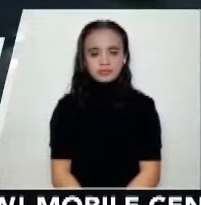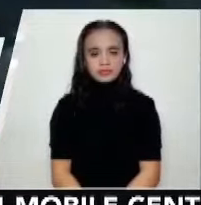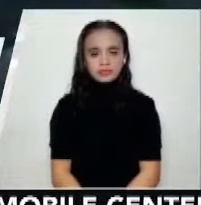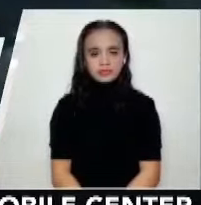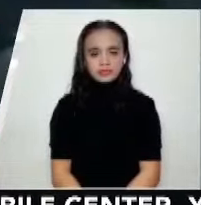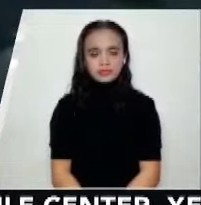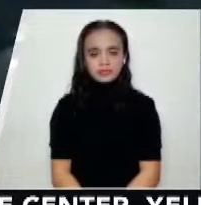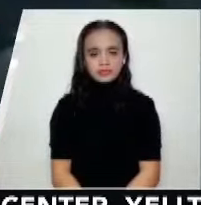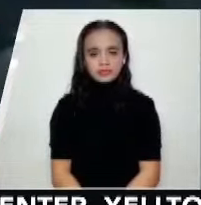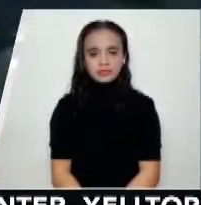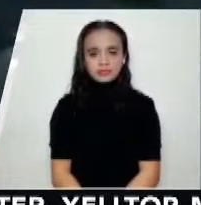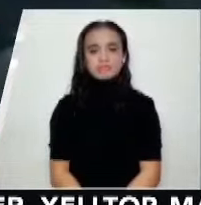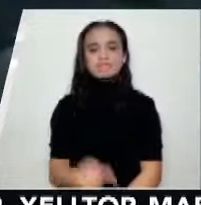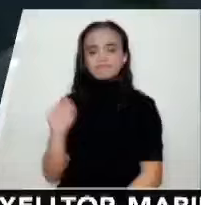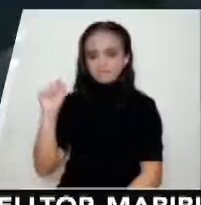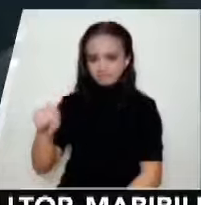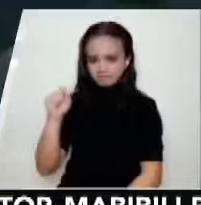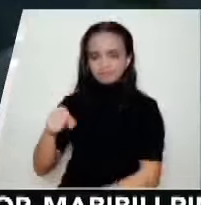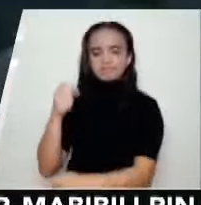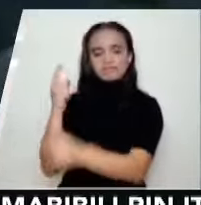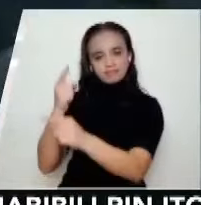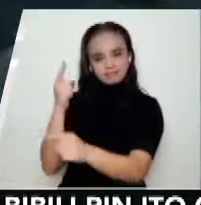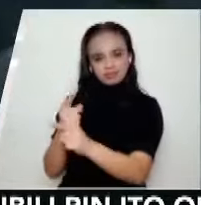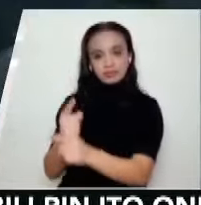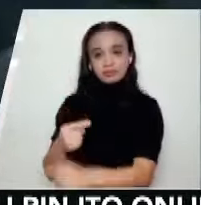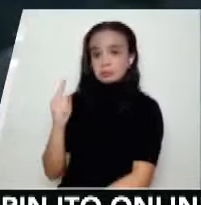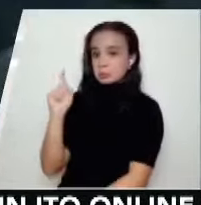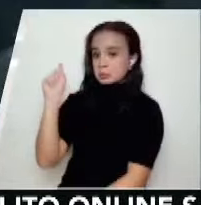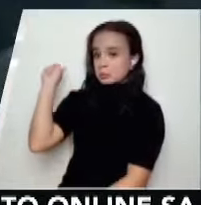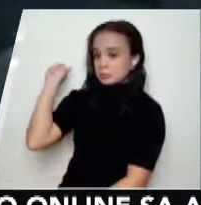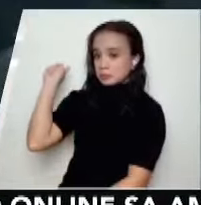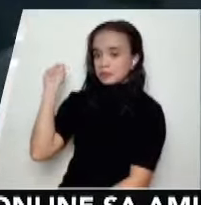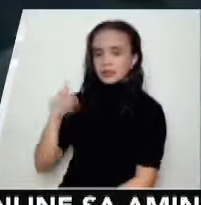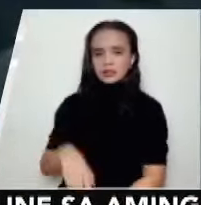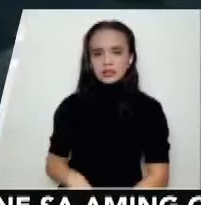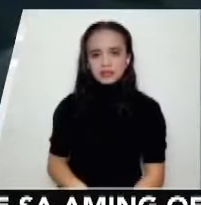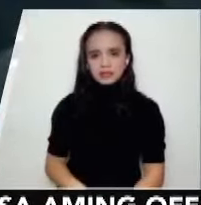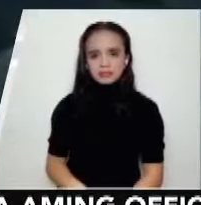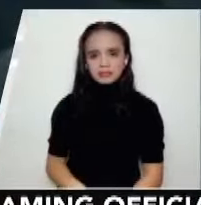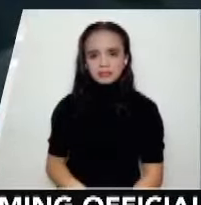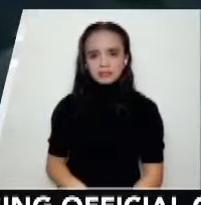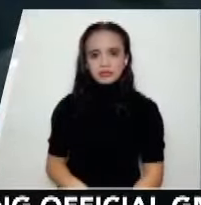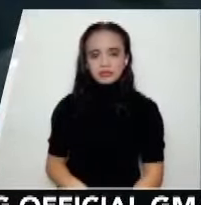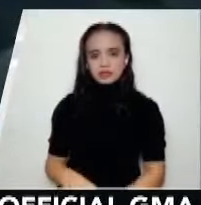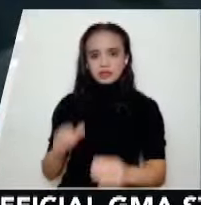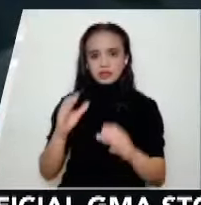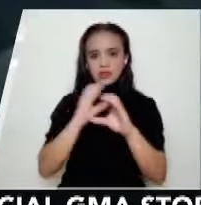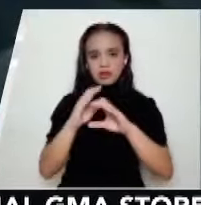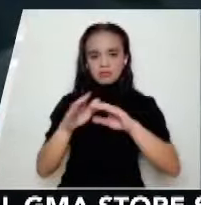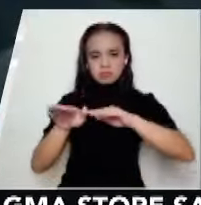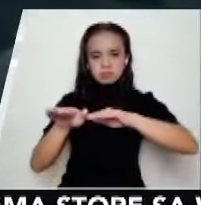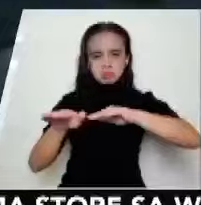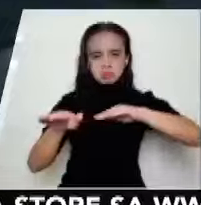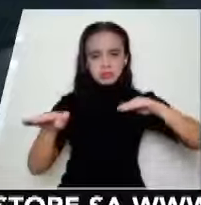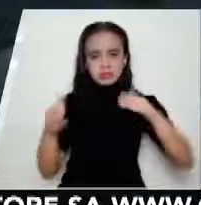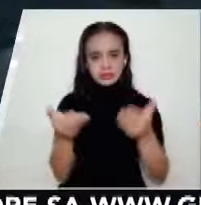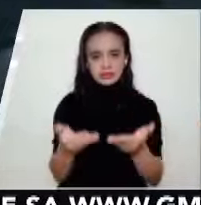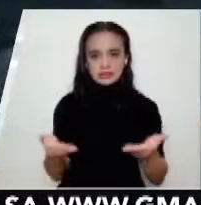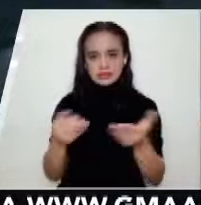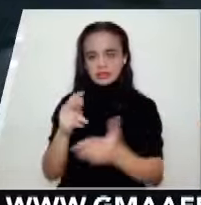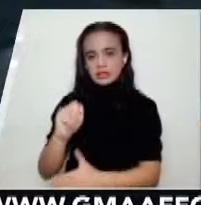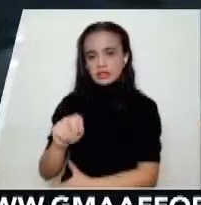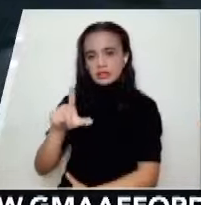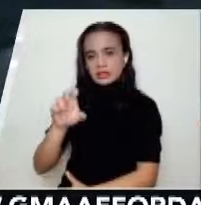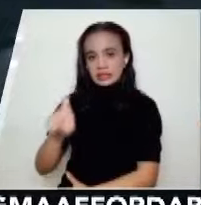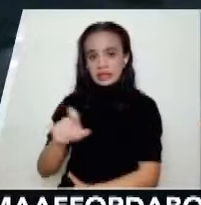Yes, Pia, tama ka dito sa akin likuran. Makikita nyo, no, dagsana yung mga sasakyan dito sa NLEX. At lahat po ng